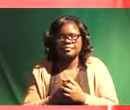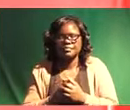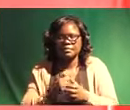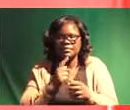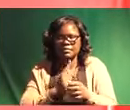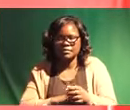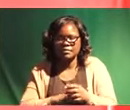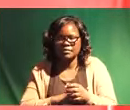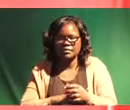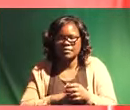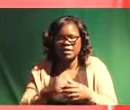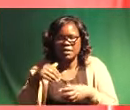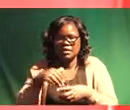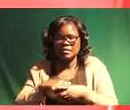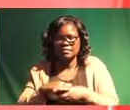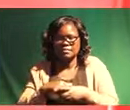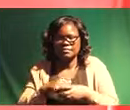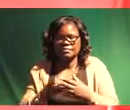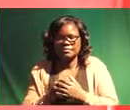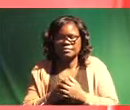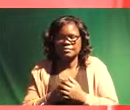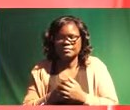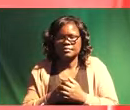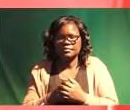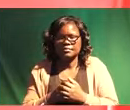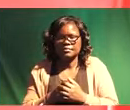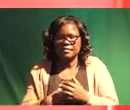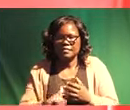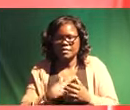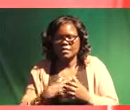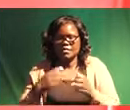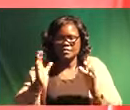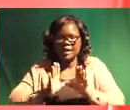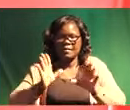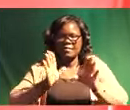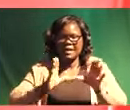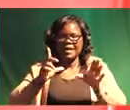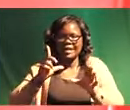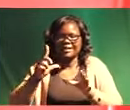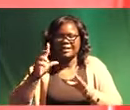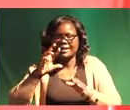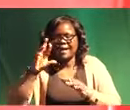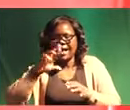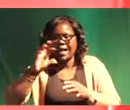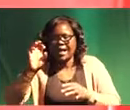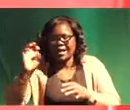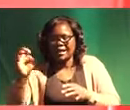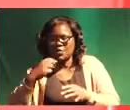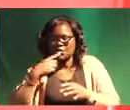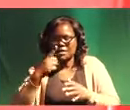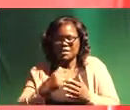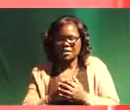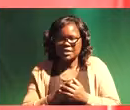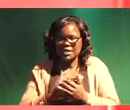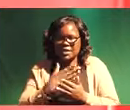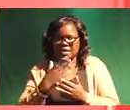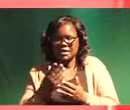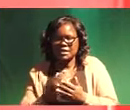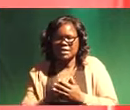Wakati ulikuwa katika siara ya mwisho ya kampeni hapa Lare. Ulisema huyu